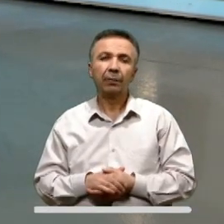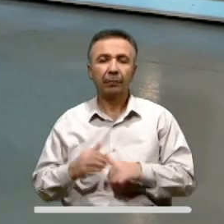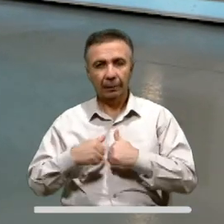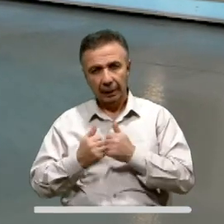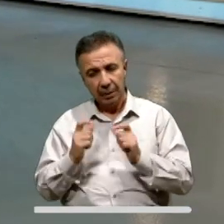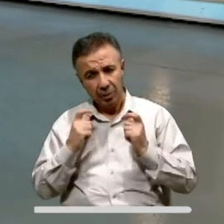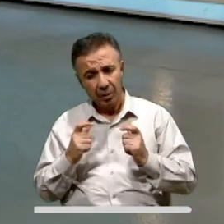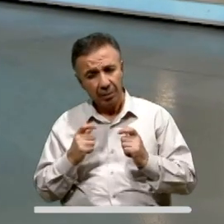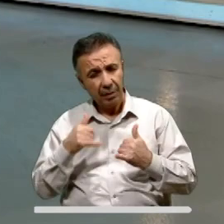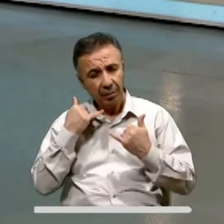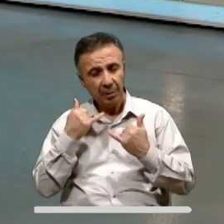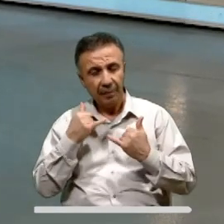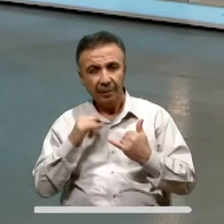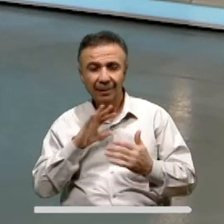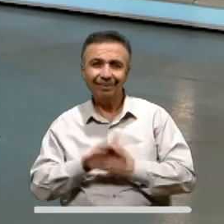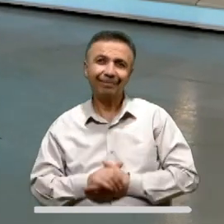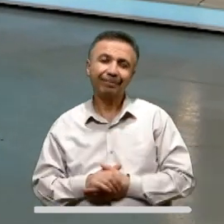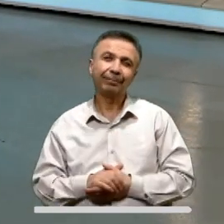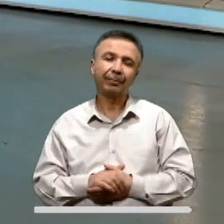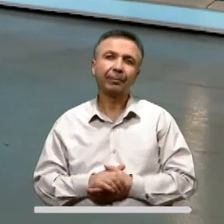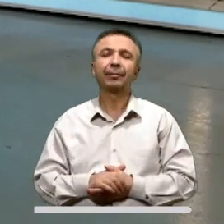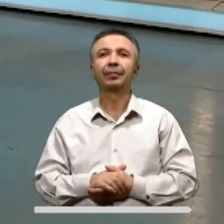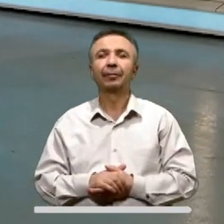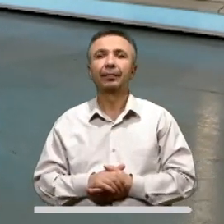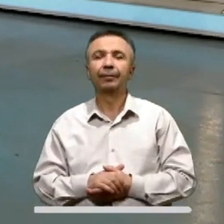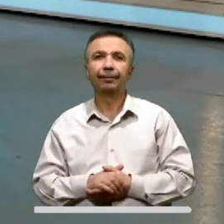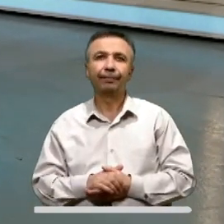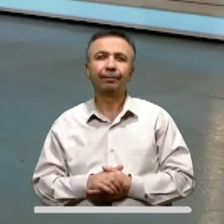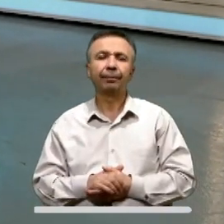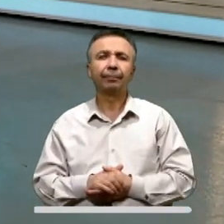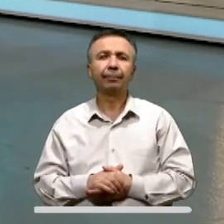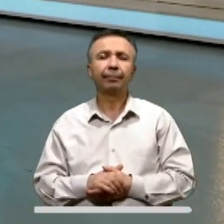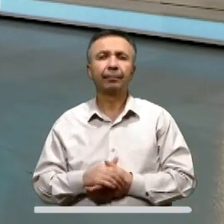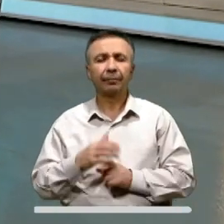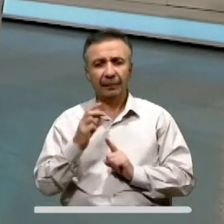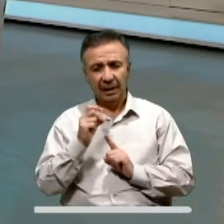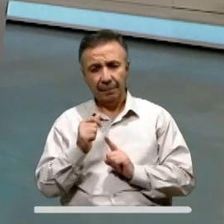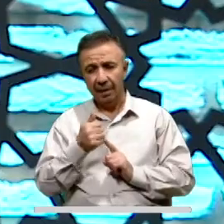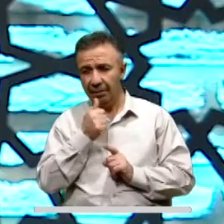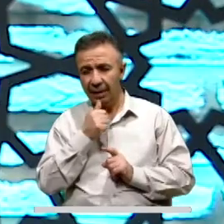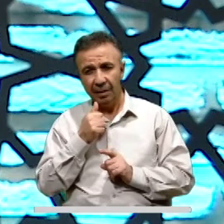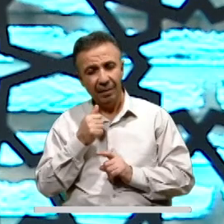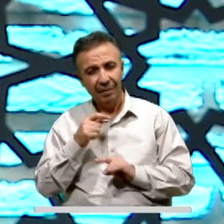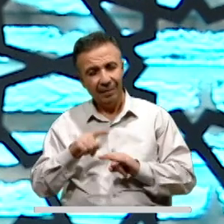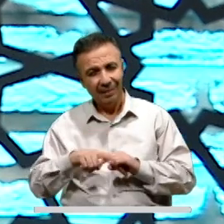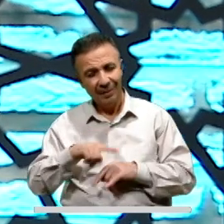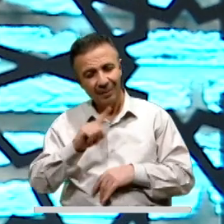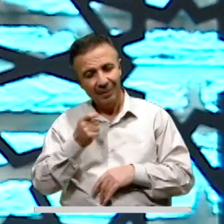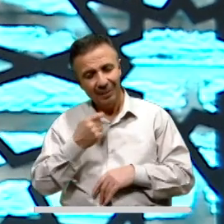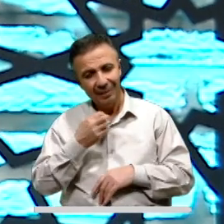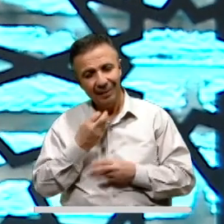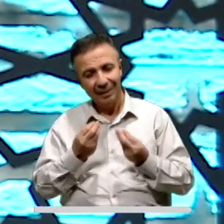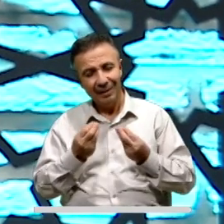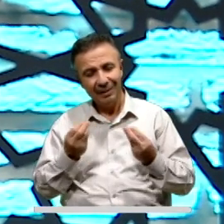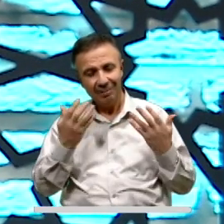bir telefonumuz var. Yüksek müsaadelerinizle Kastamonu'ya gidiyoruz. İbrahim Bey, hoş geldiniz efendim. Hoş geldik. İyi akşamlar. Sağ olun.